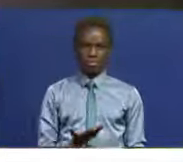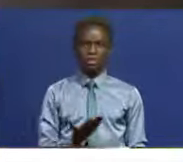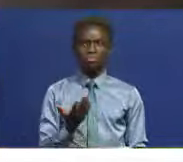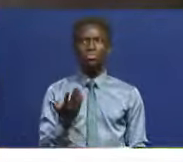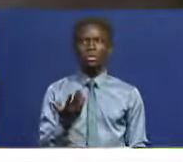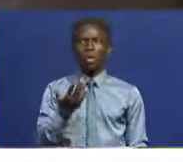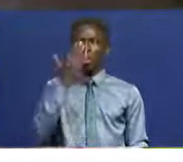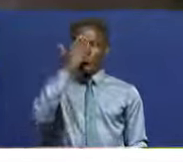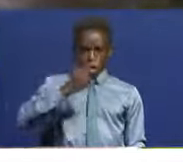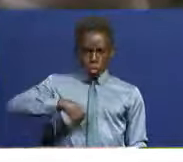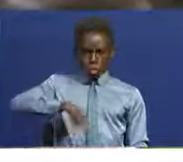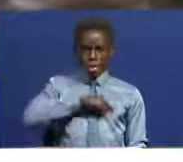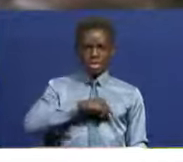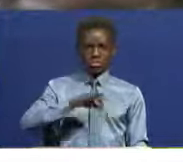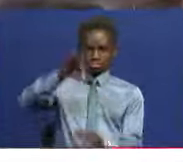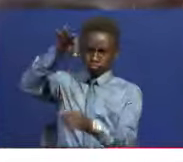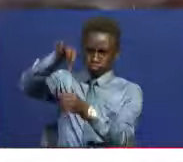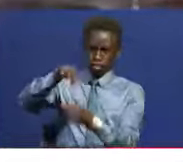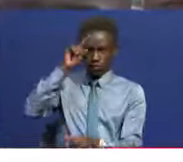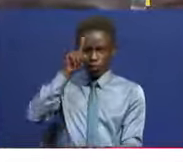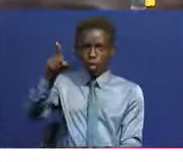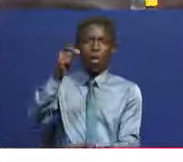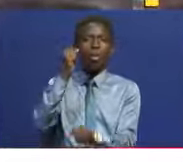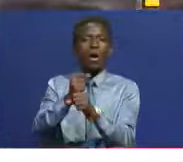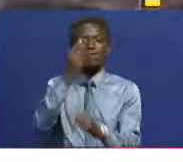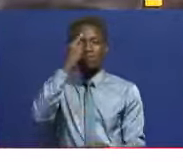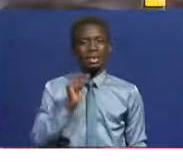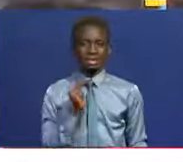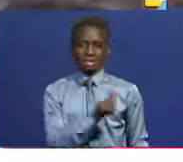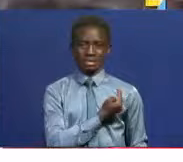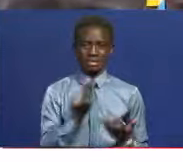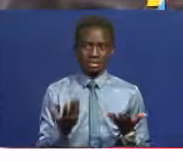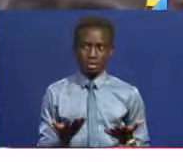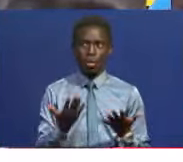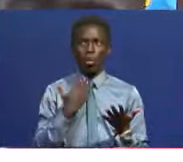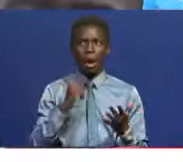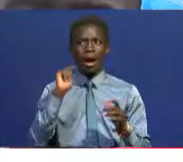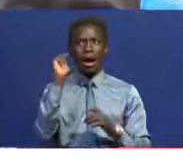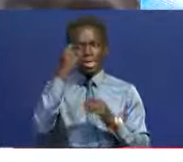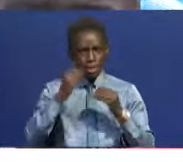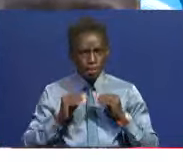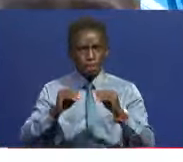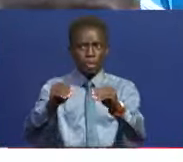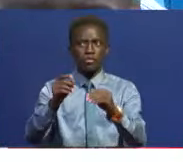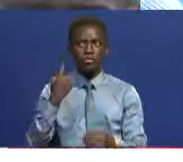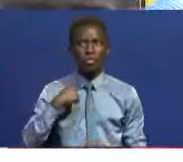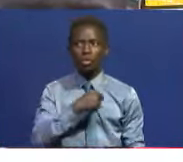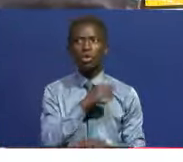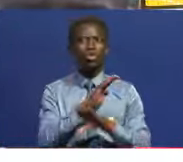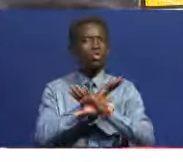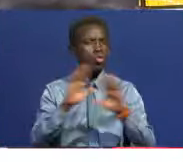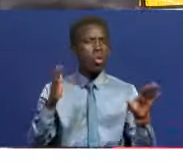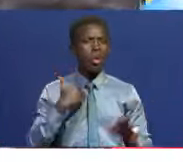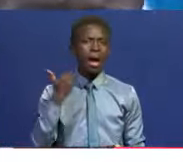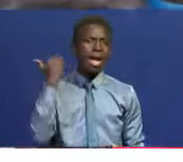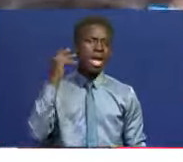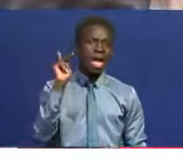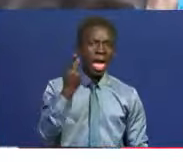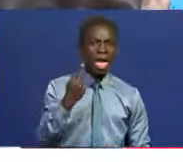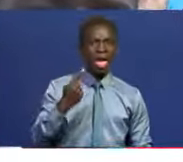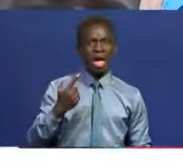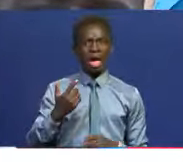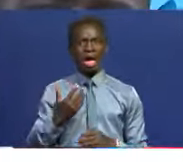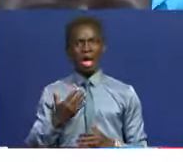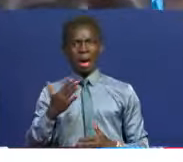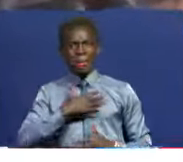we are the people who elected him there to work for us. Juu tunataka Kenya iendelee. Hatutaki Kenya ya katili. Unaona? Hii ni Kenya